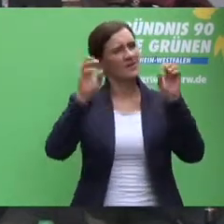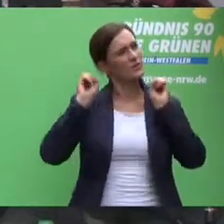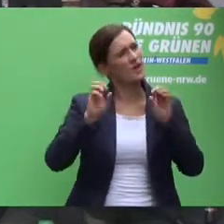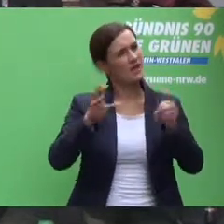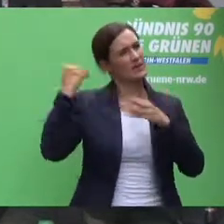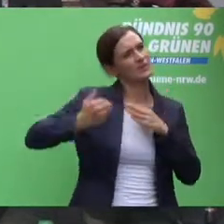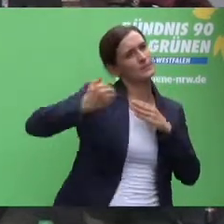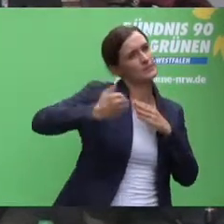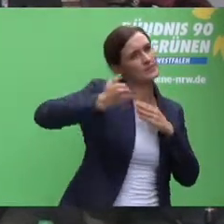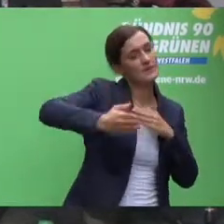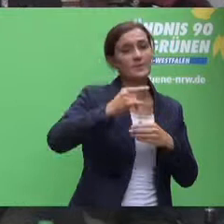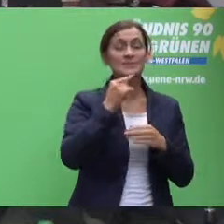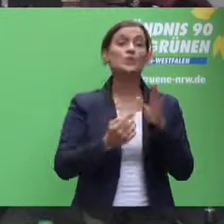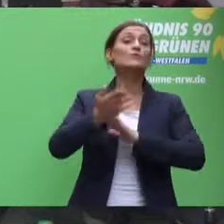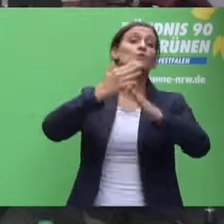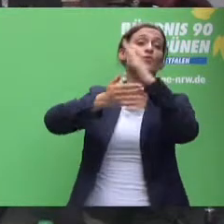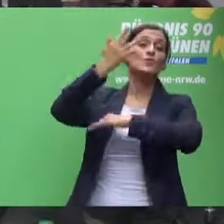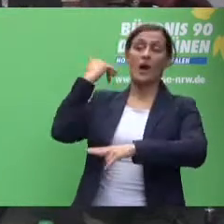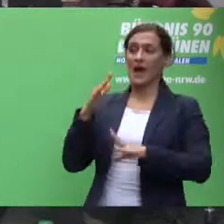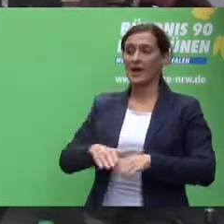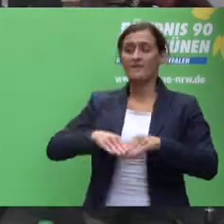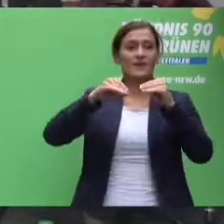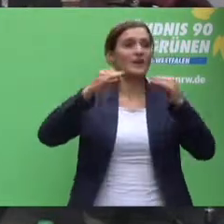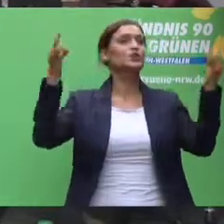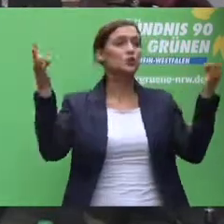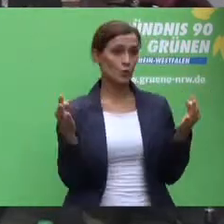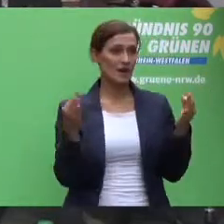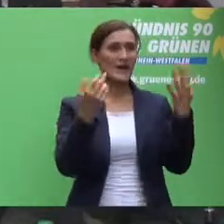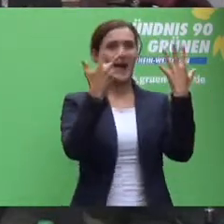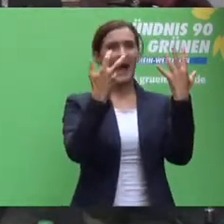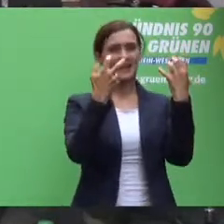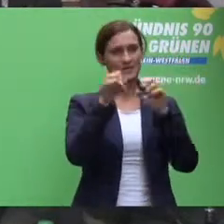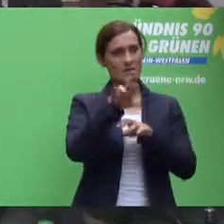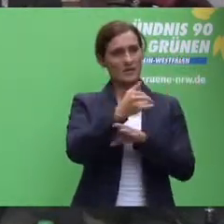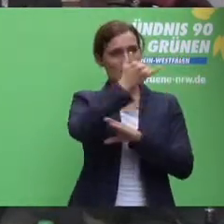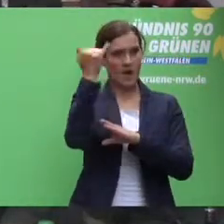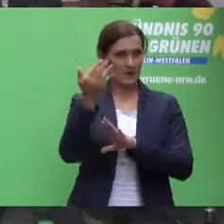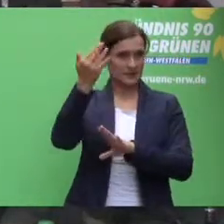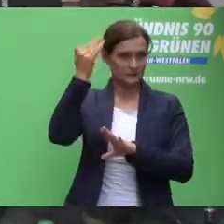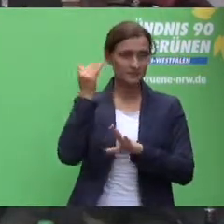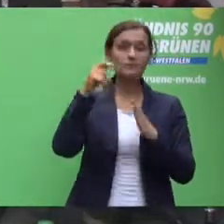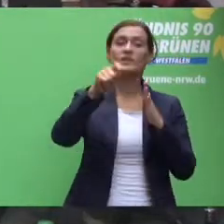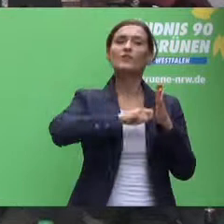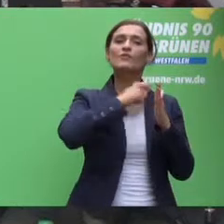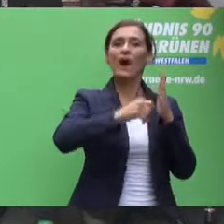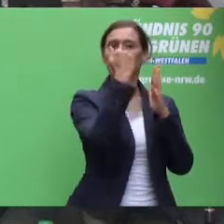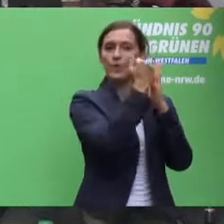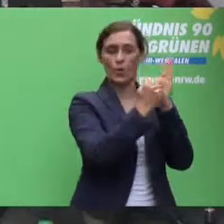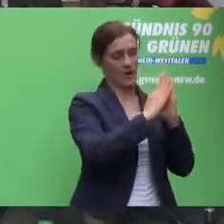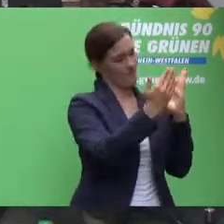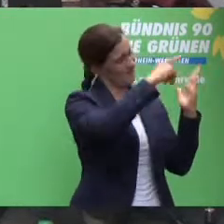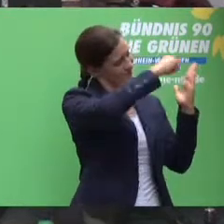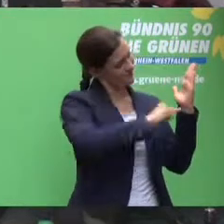in unserer Frühgeschichte in den 80er Jahren in unserem Wahlprogramm Dinge stehen gehabt, die waren